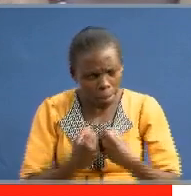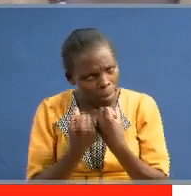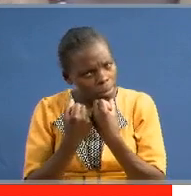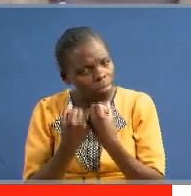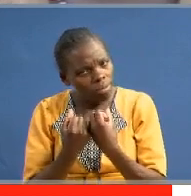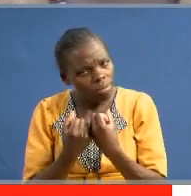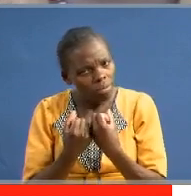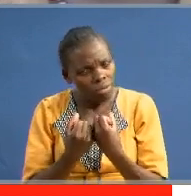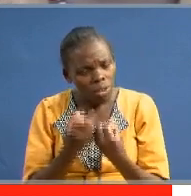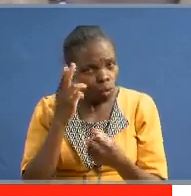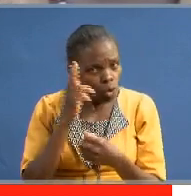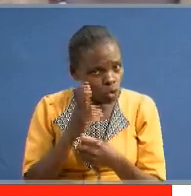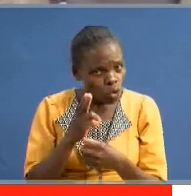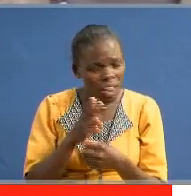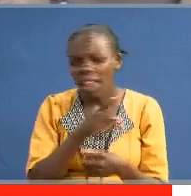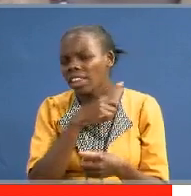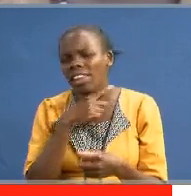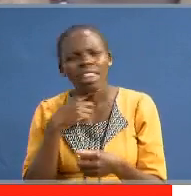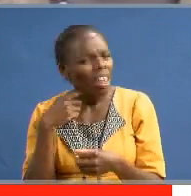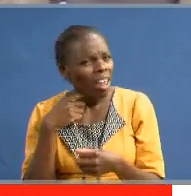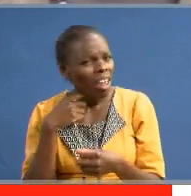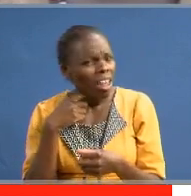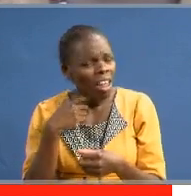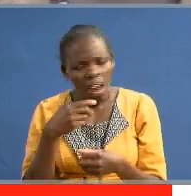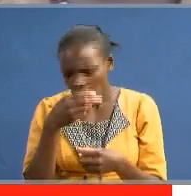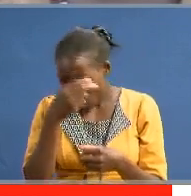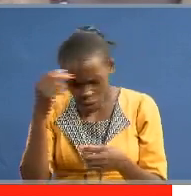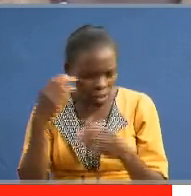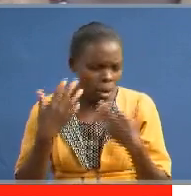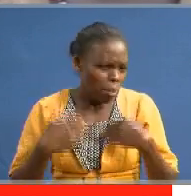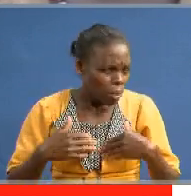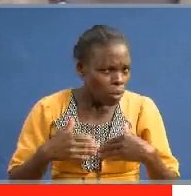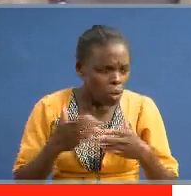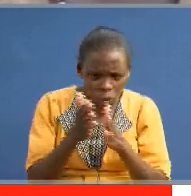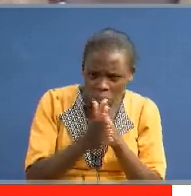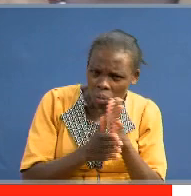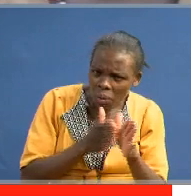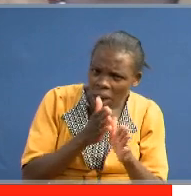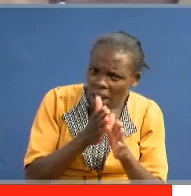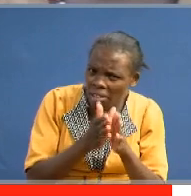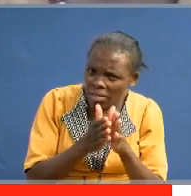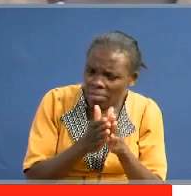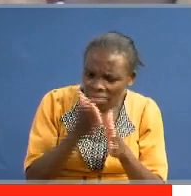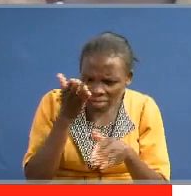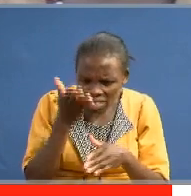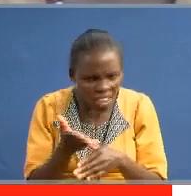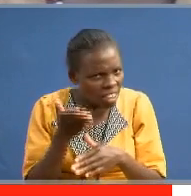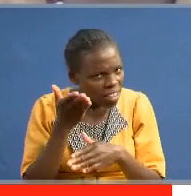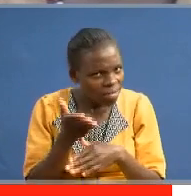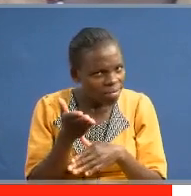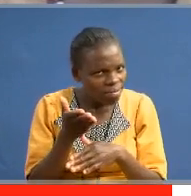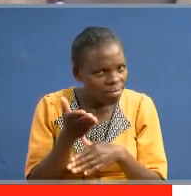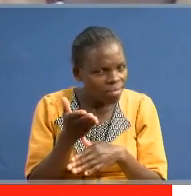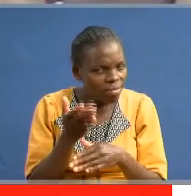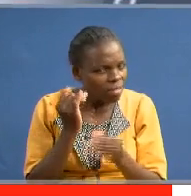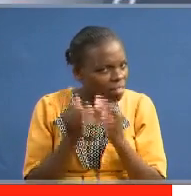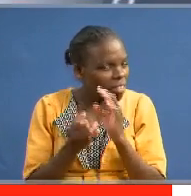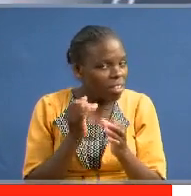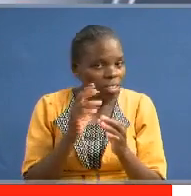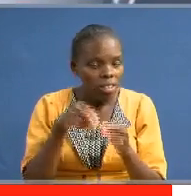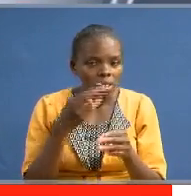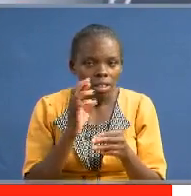That issue to shoot and kill innocent people and you go to plant evidence that do not exist, that is injustice of the